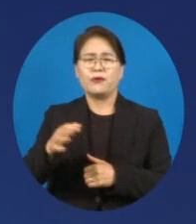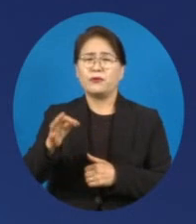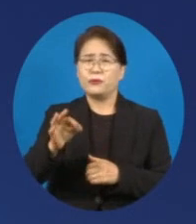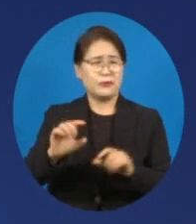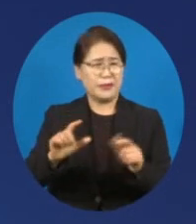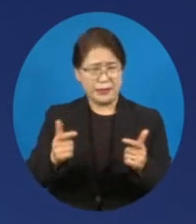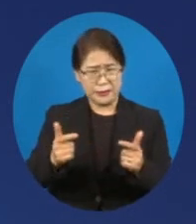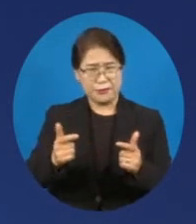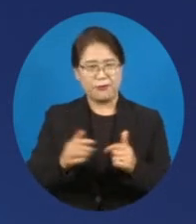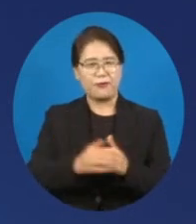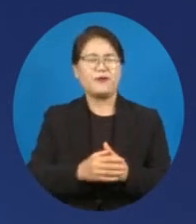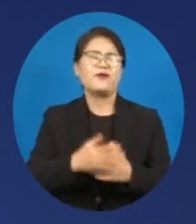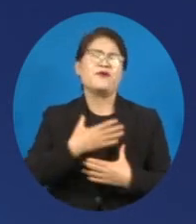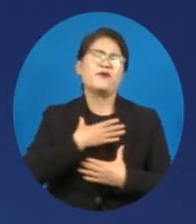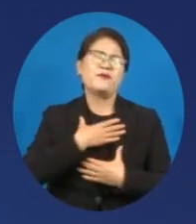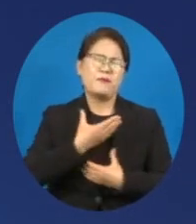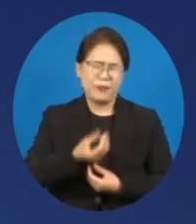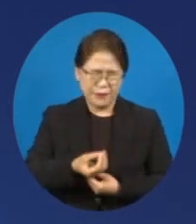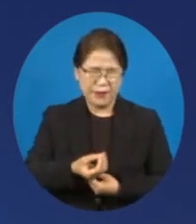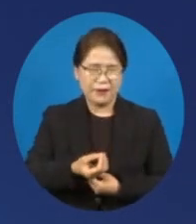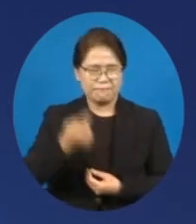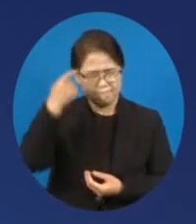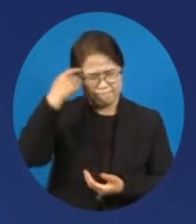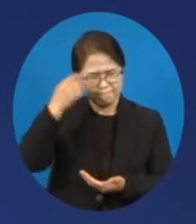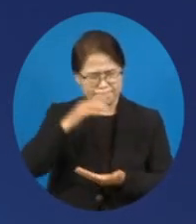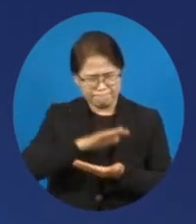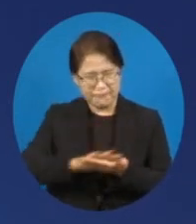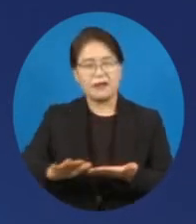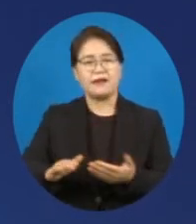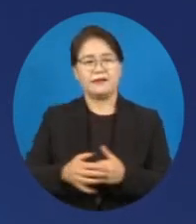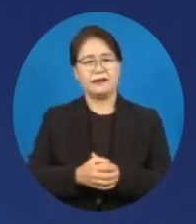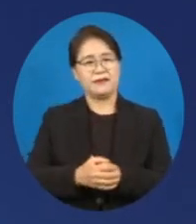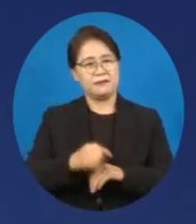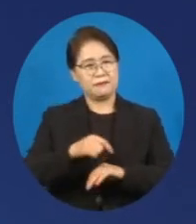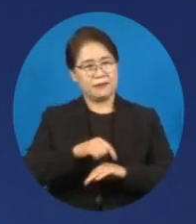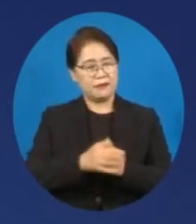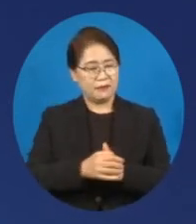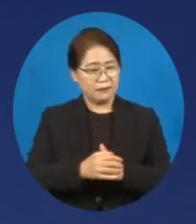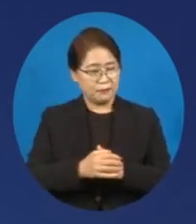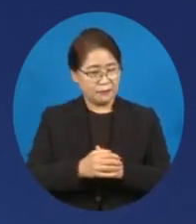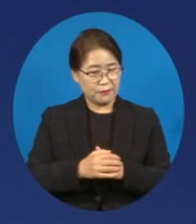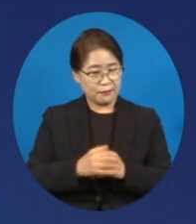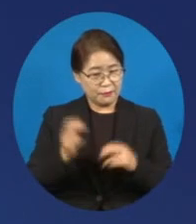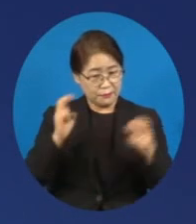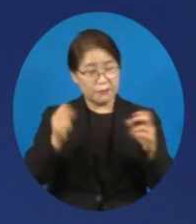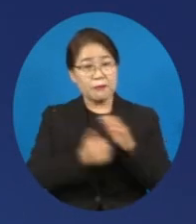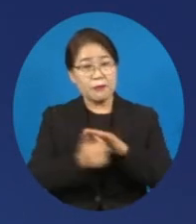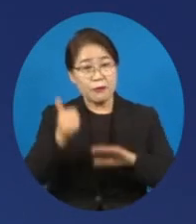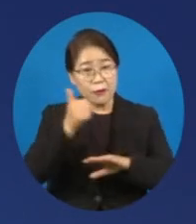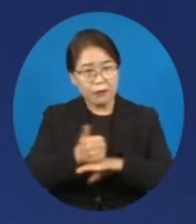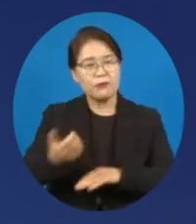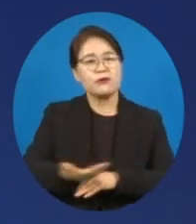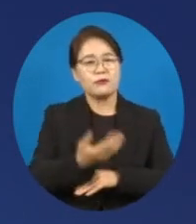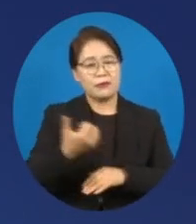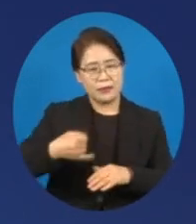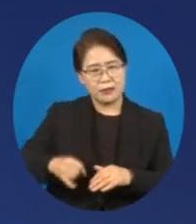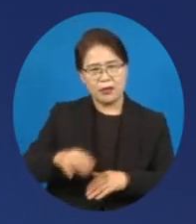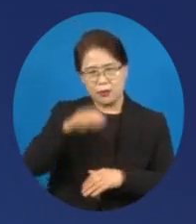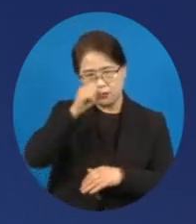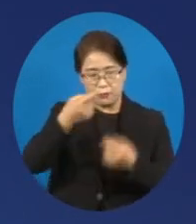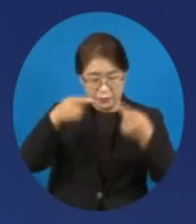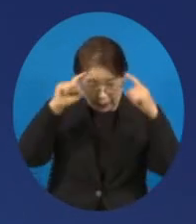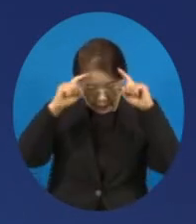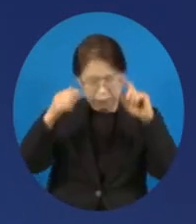아니라 평안이라는 사실입니다 여러분이 아무리 사업에 성공을 하고 여러분의 자녀가 좋은